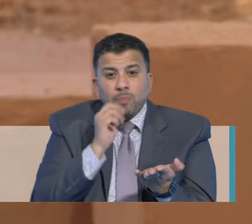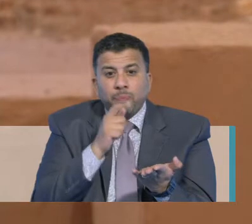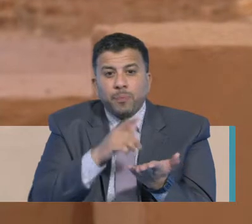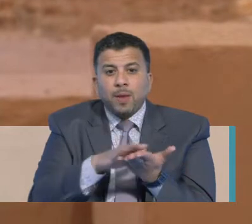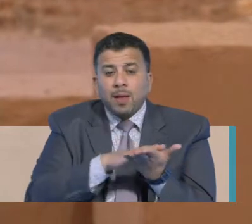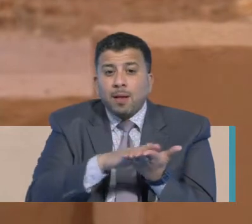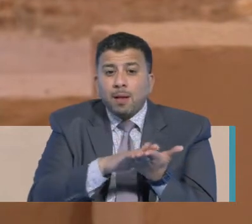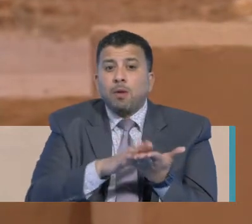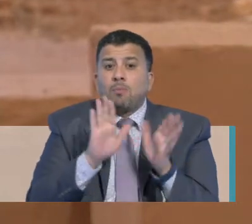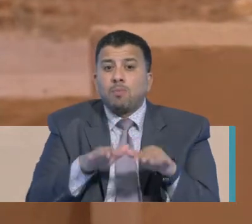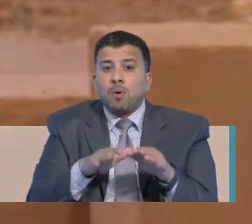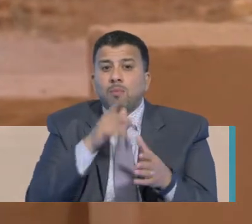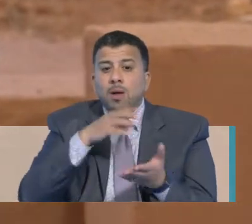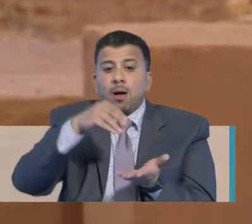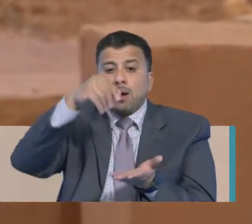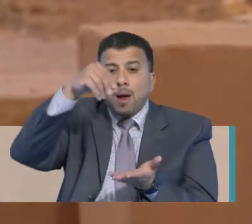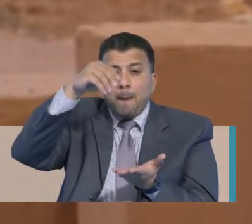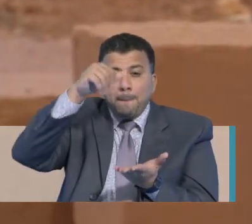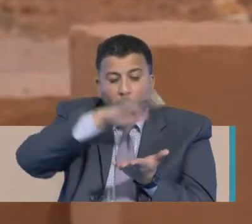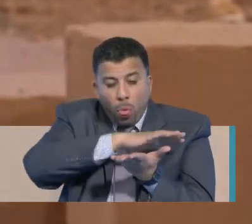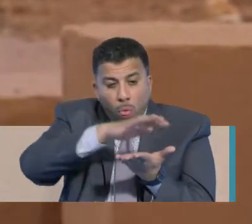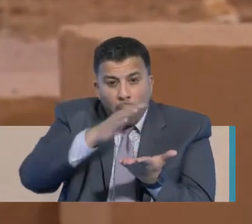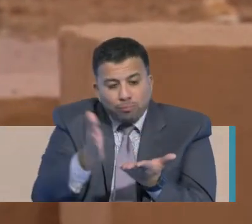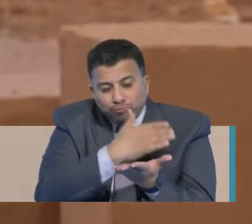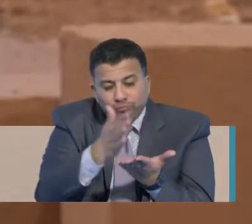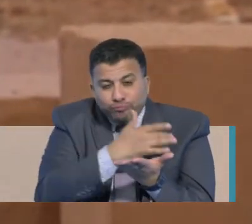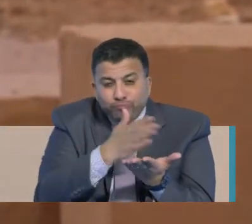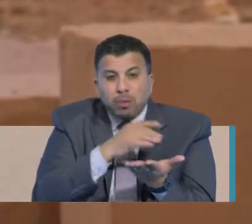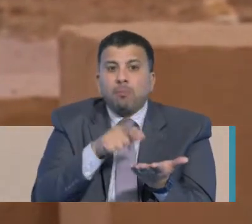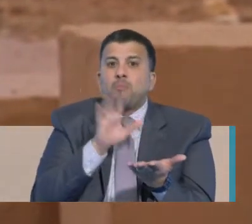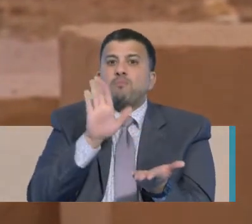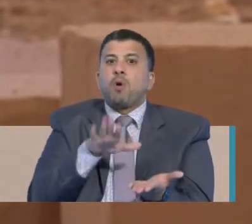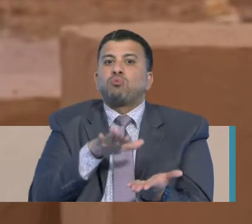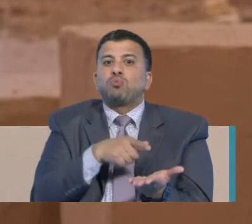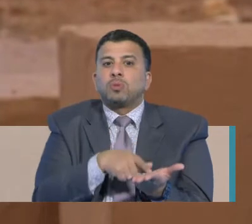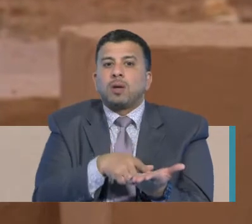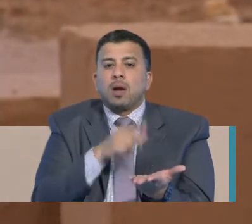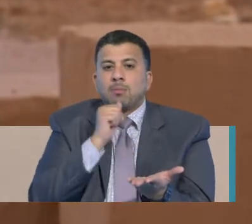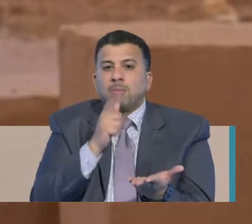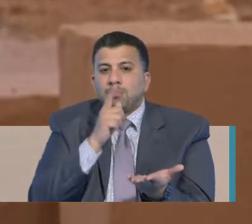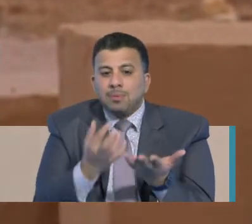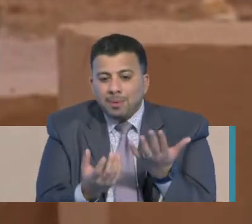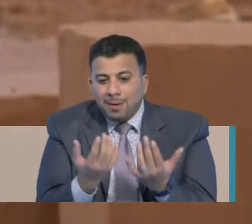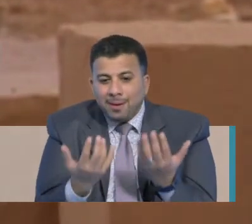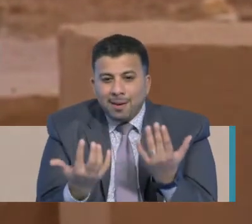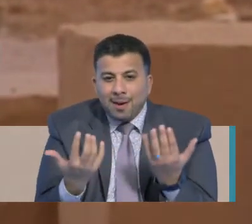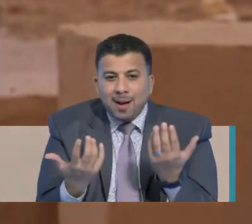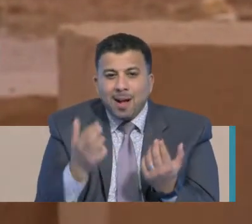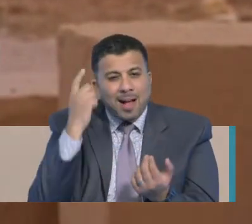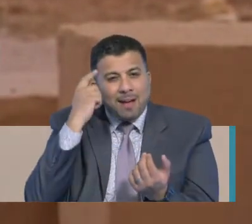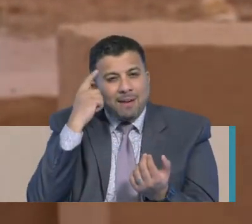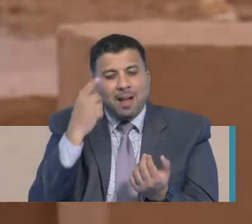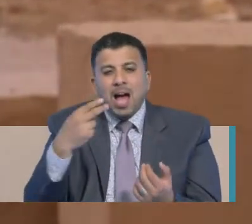هذه الموجودة تحت الرمال، وحتى في أعشاب تحت